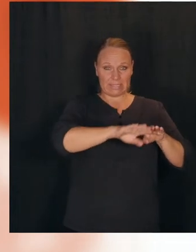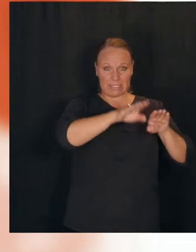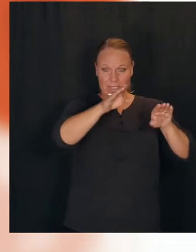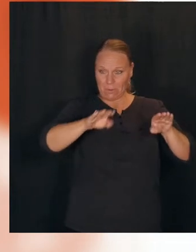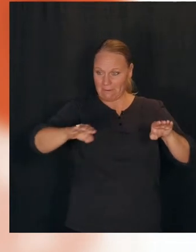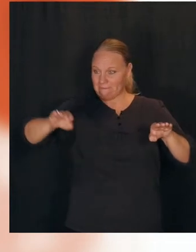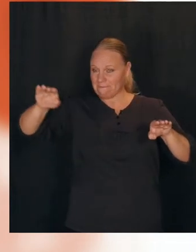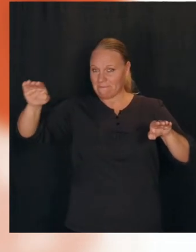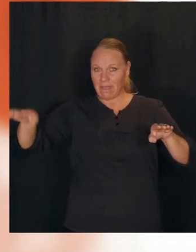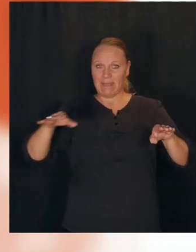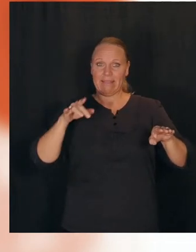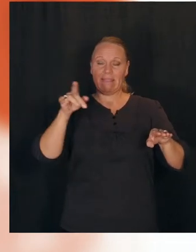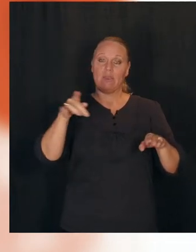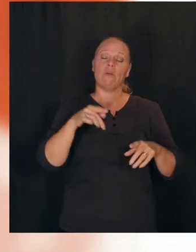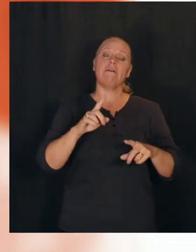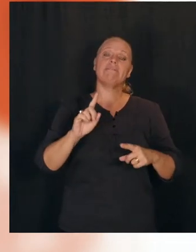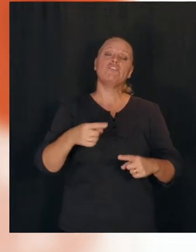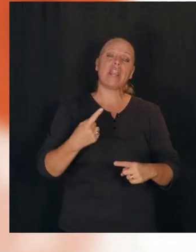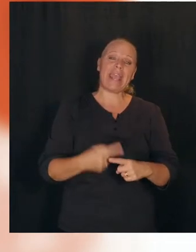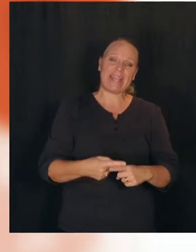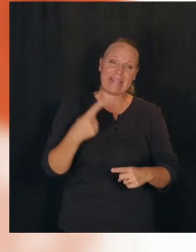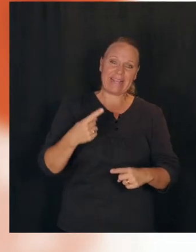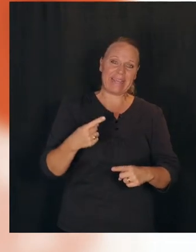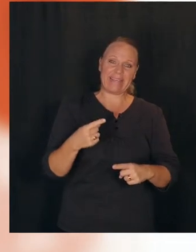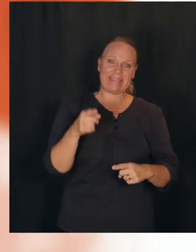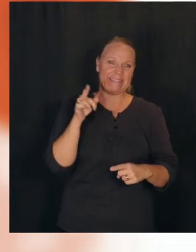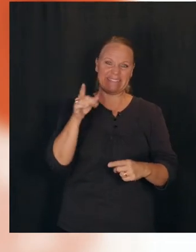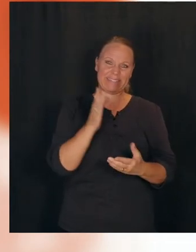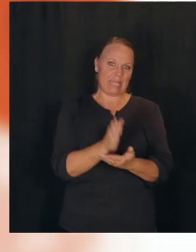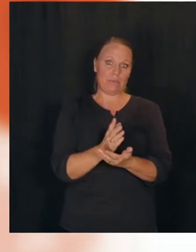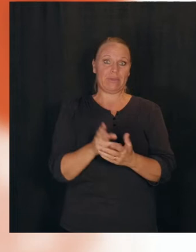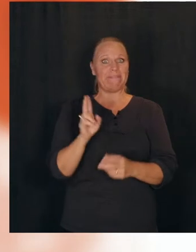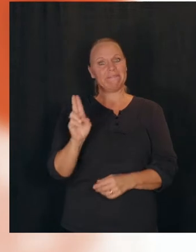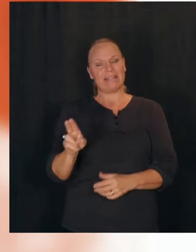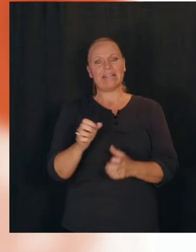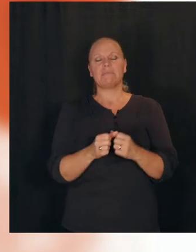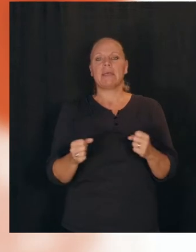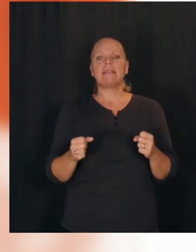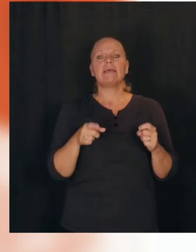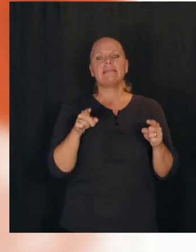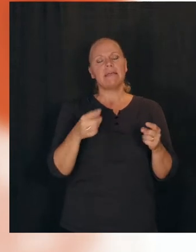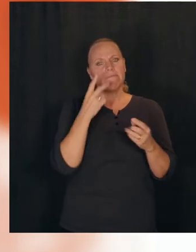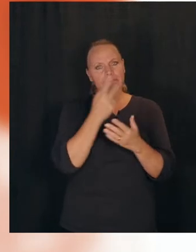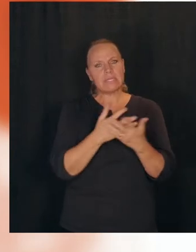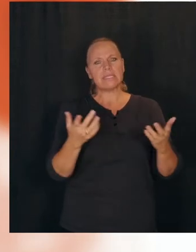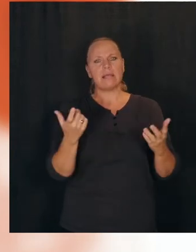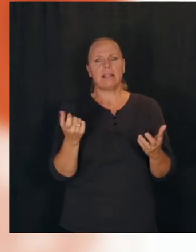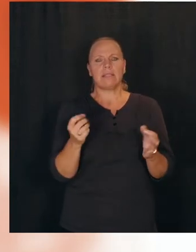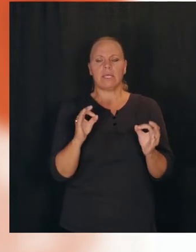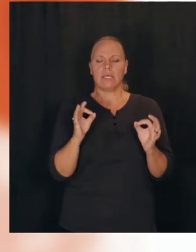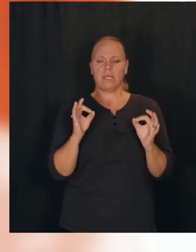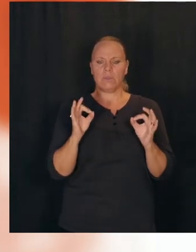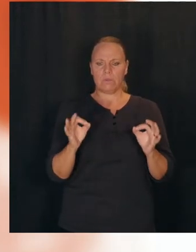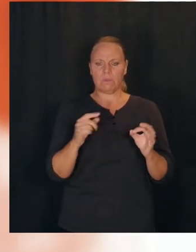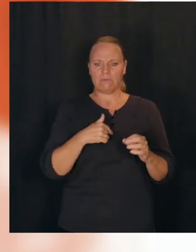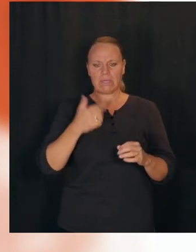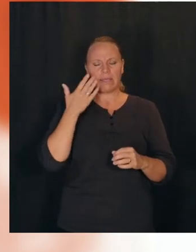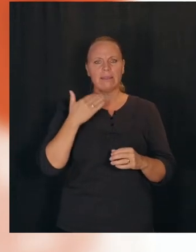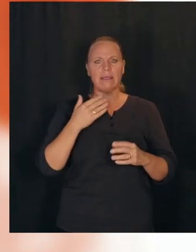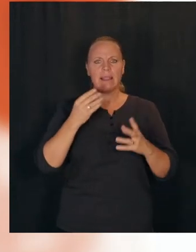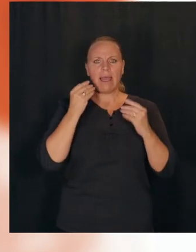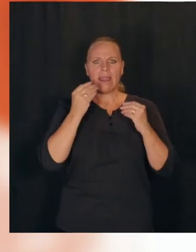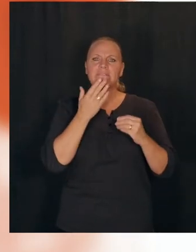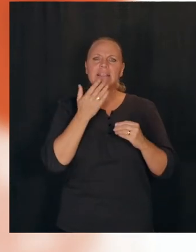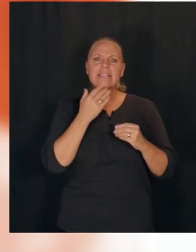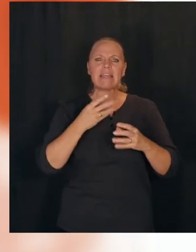många illustrationer är. Men den är tänkt att illustrera att vad har vi mest att lära runt vilken flexibilitet som